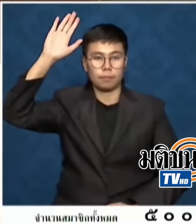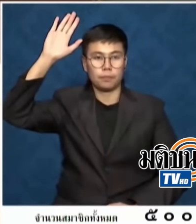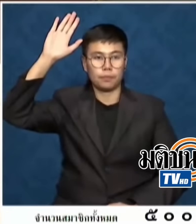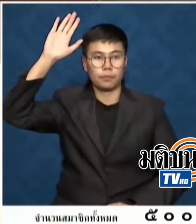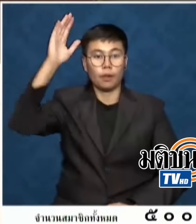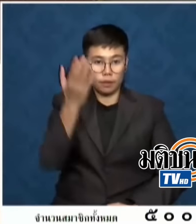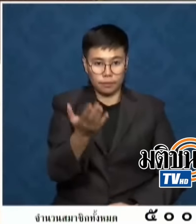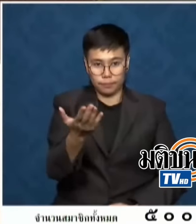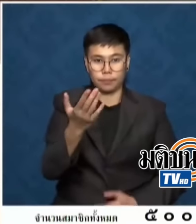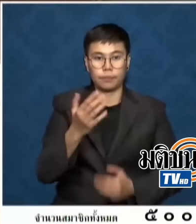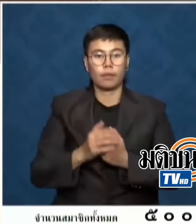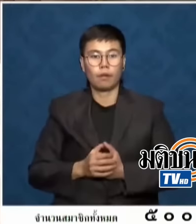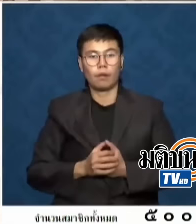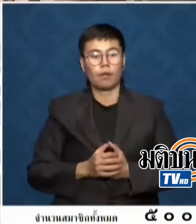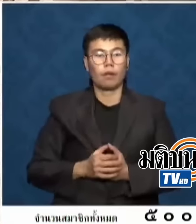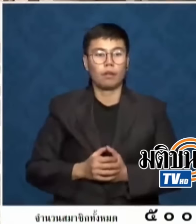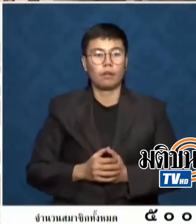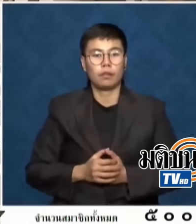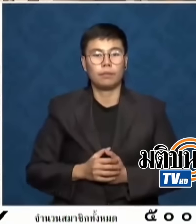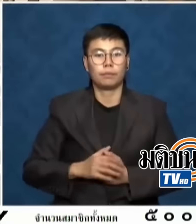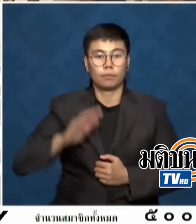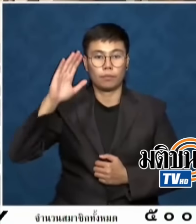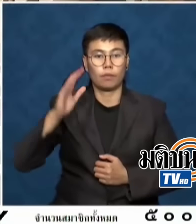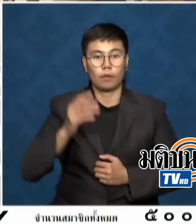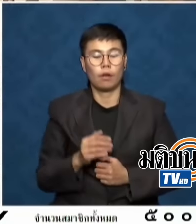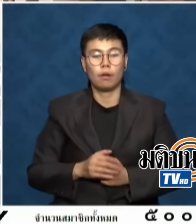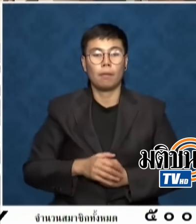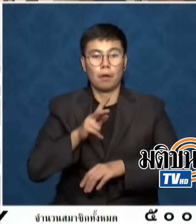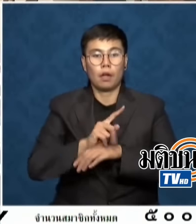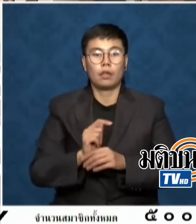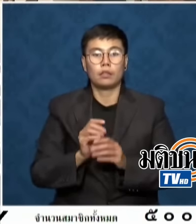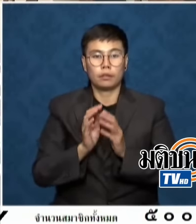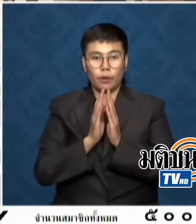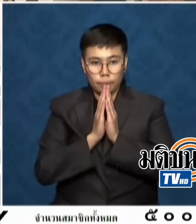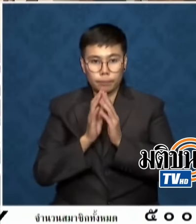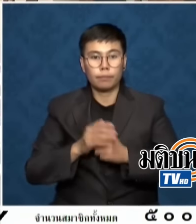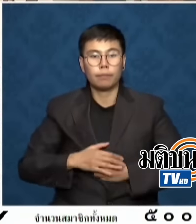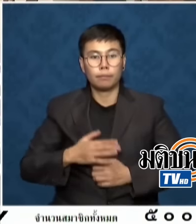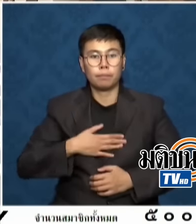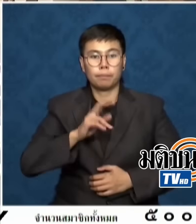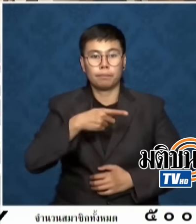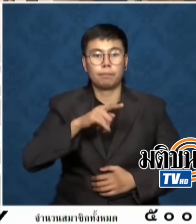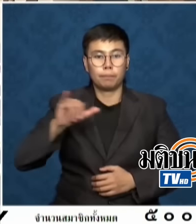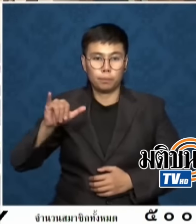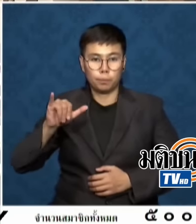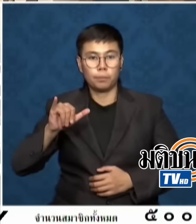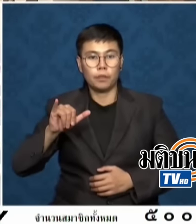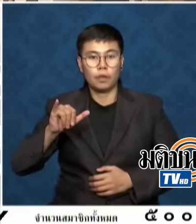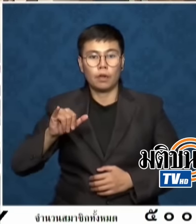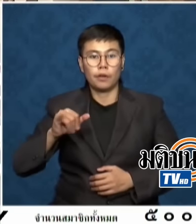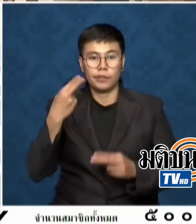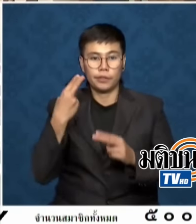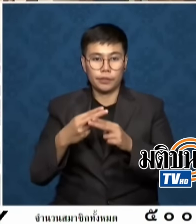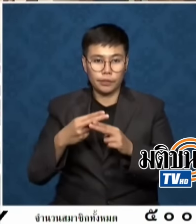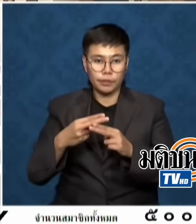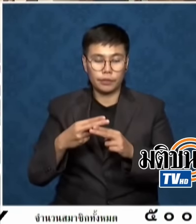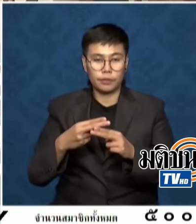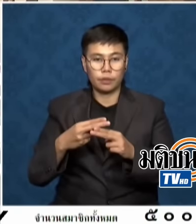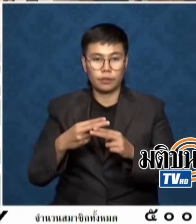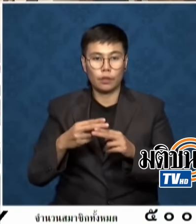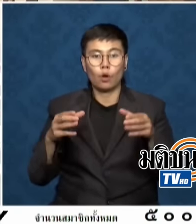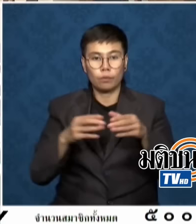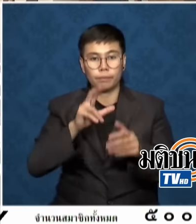เชิญครับท่าน ท่านประธานที่เคารพกับผมประยุทธ์ศิริพาณิชย์บัญชีรายชื่อพรรคเ